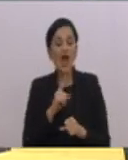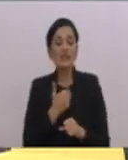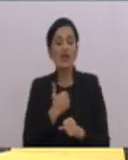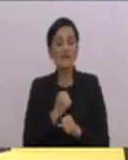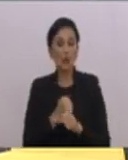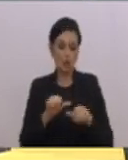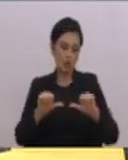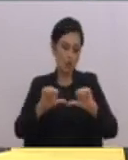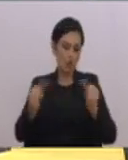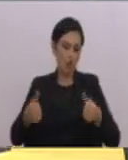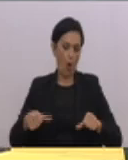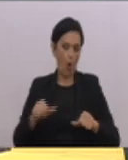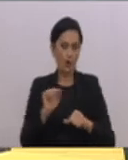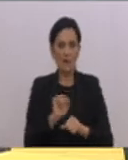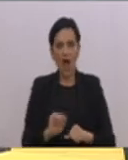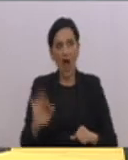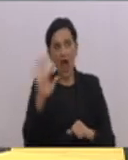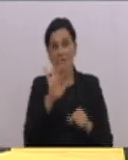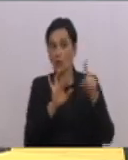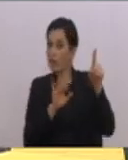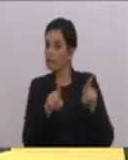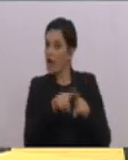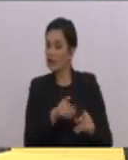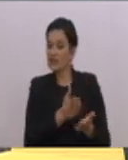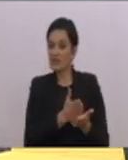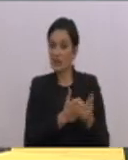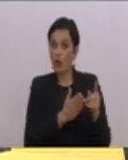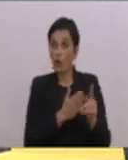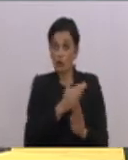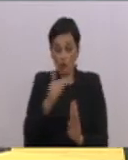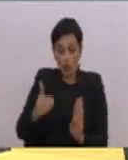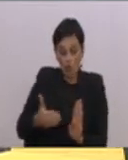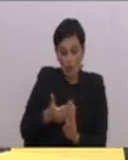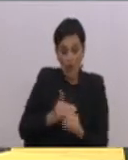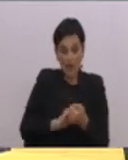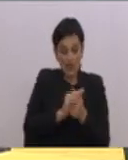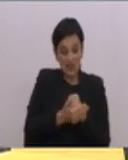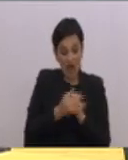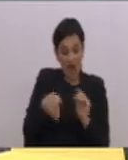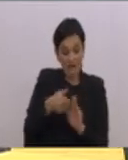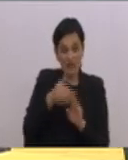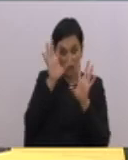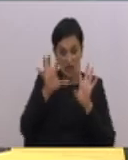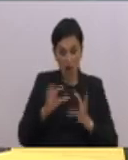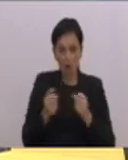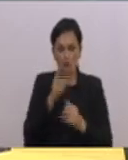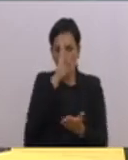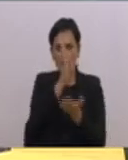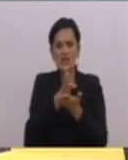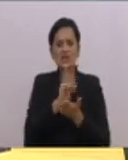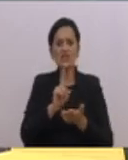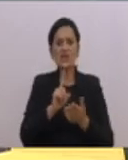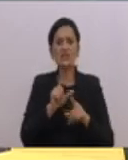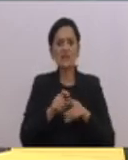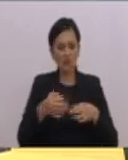ფორმალურად რაღაც ევროპაში ასია ამის უკან დავიმალოთ და მივიღოთ კანონი, რომელიც პირდაპირ ნიშნავს სიტყვის თავისუფლების